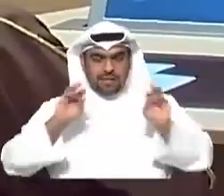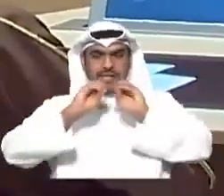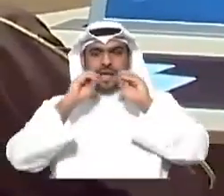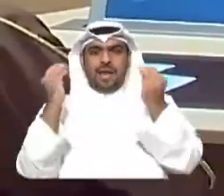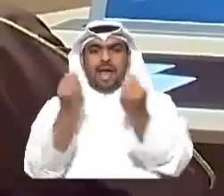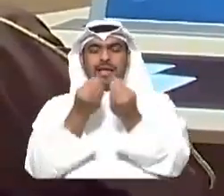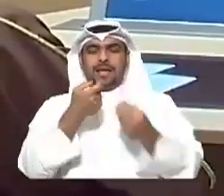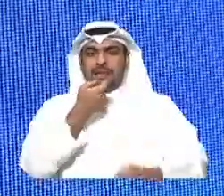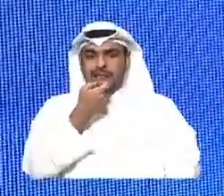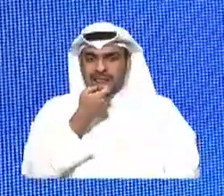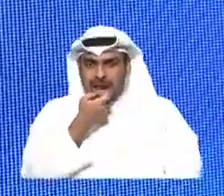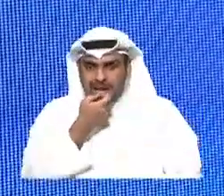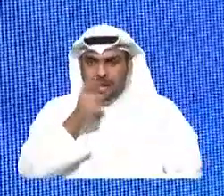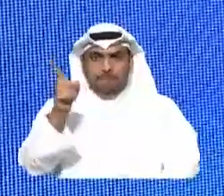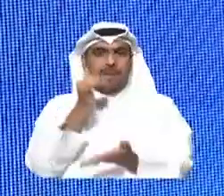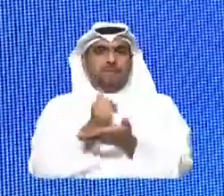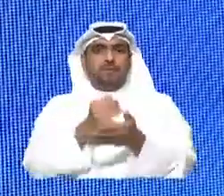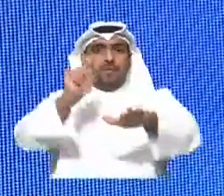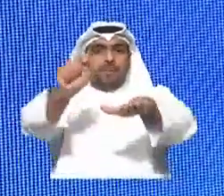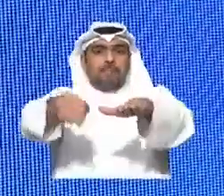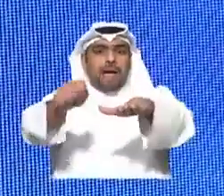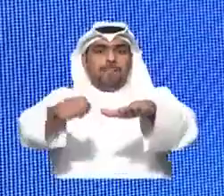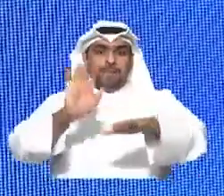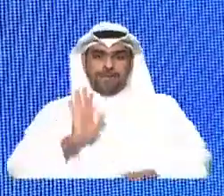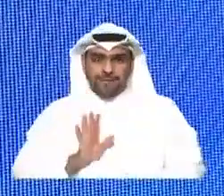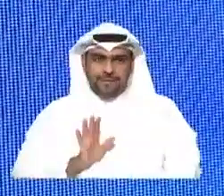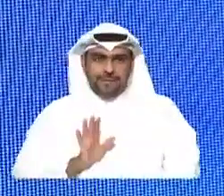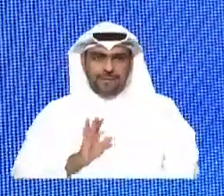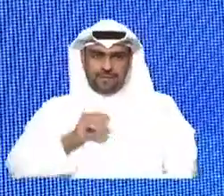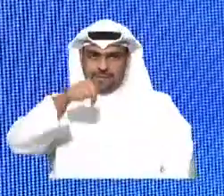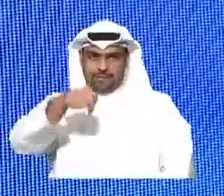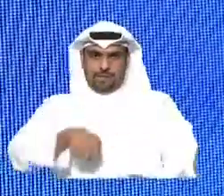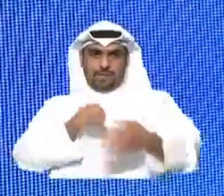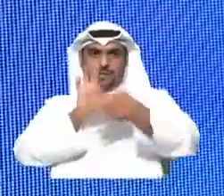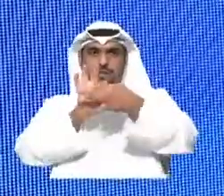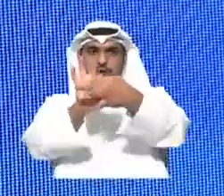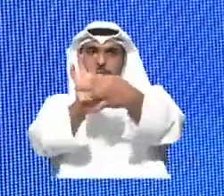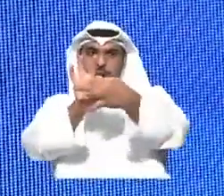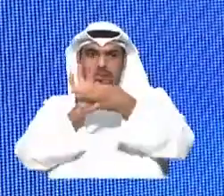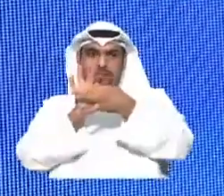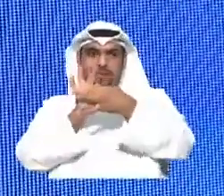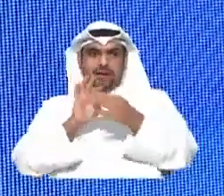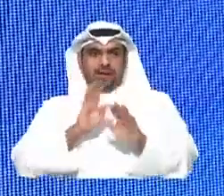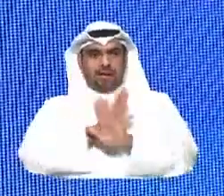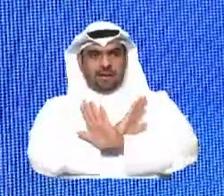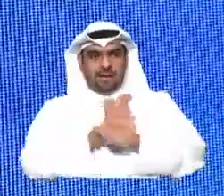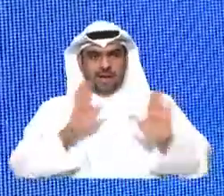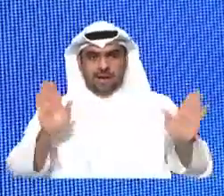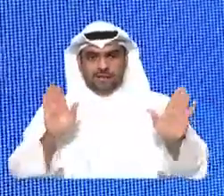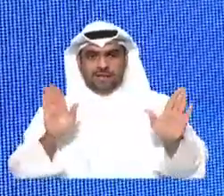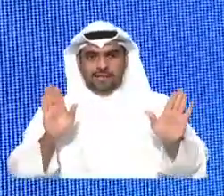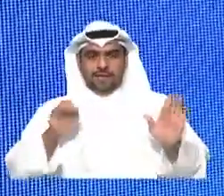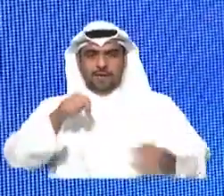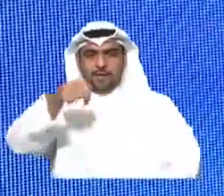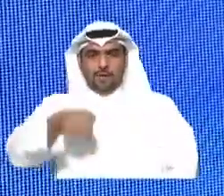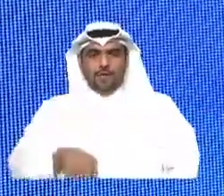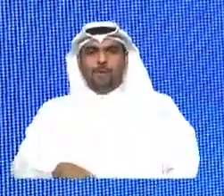لدول مجلس التعاون. واليوم تم اتفاق كذلك على جانب هذا الاجتماع ما بين المجلس الأولمبي الآسيوي